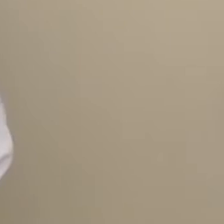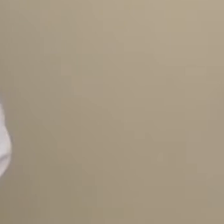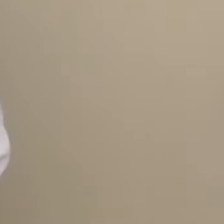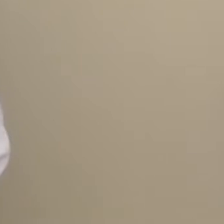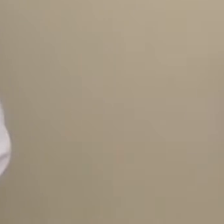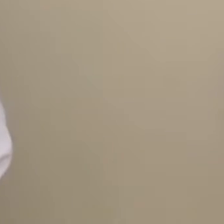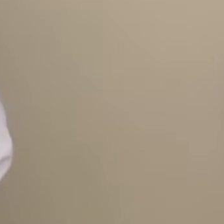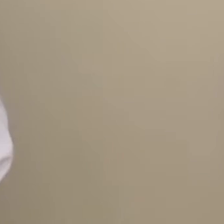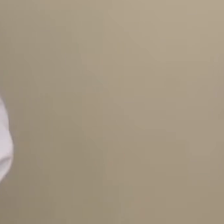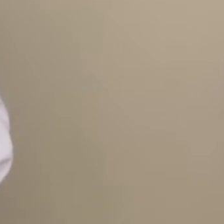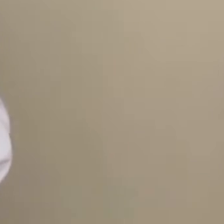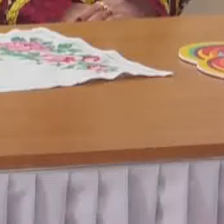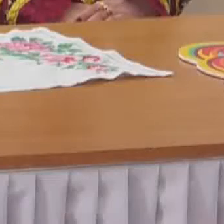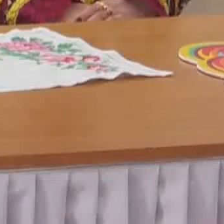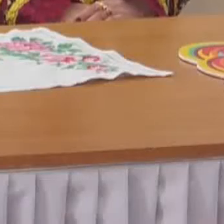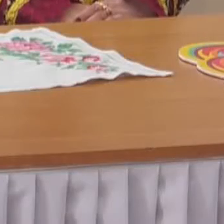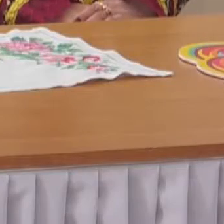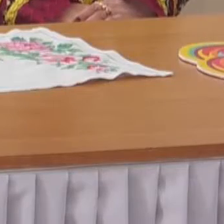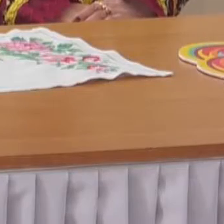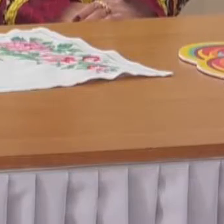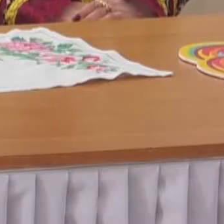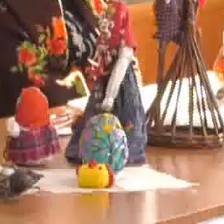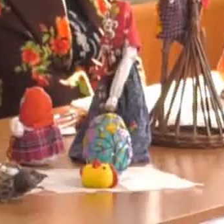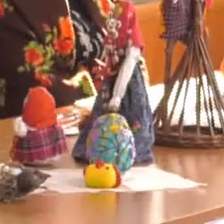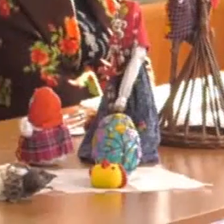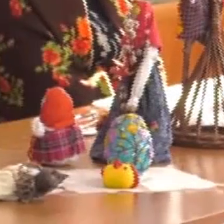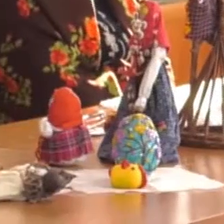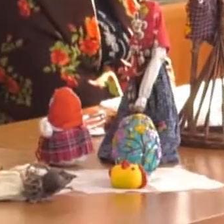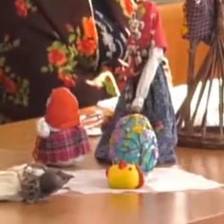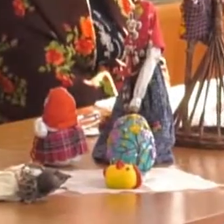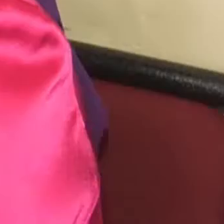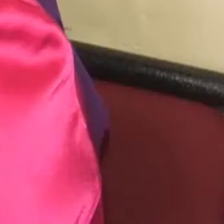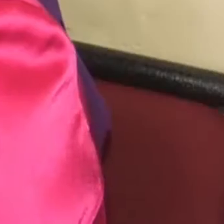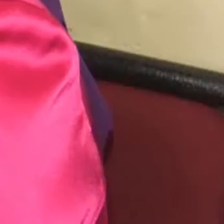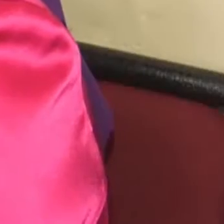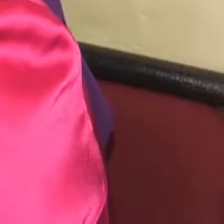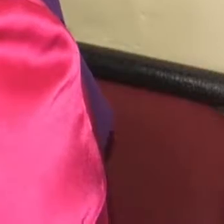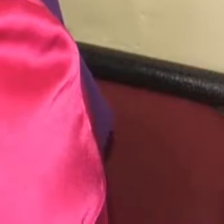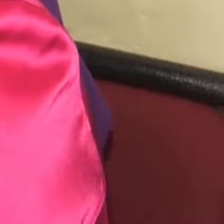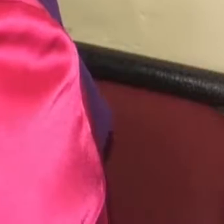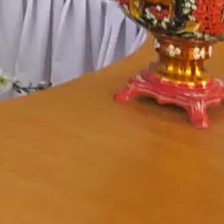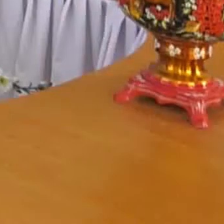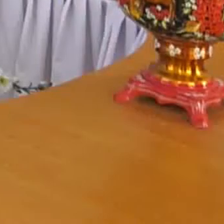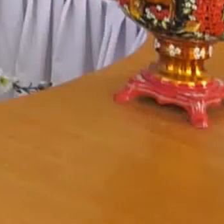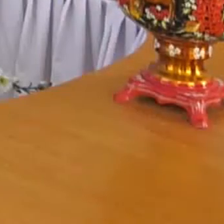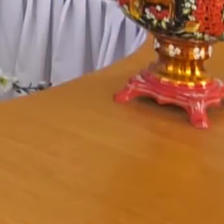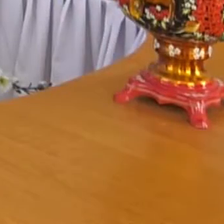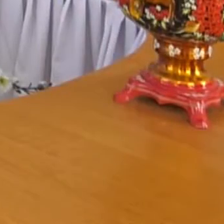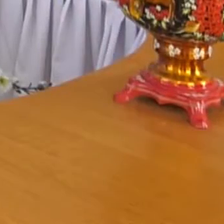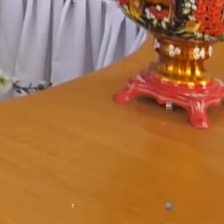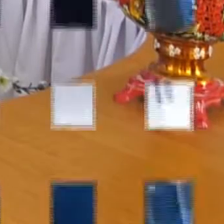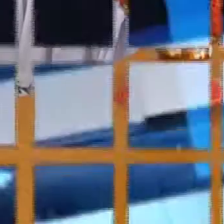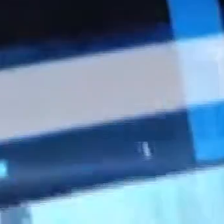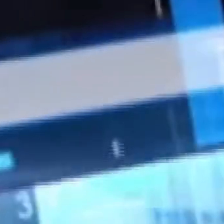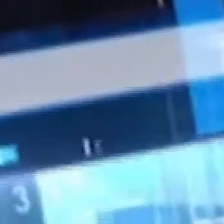Бірінші наурыз алғыс айту күні. Бұл күні елімізде тұратын түрлі ұлт өкілдері қазақ халқына қонақ жайлығы мен мейірімділігі үшін ризашылықтарын